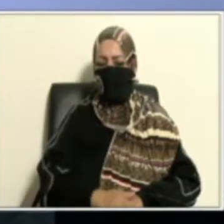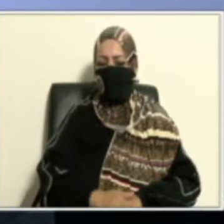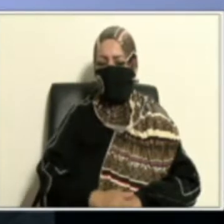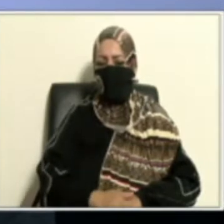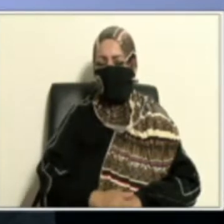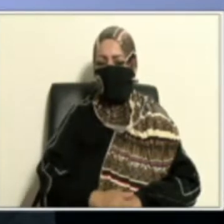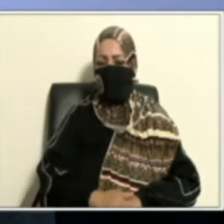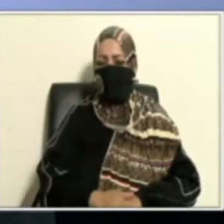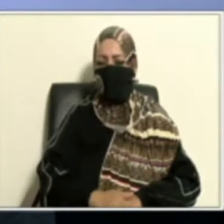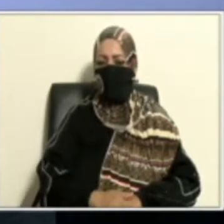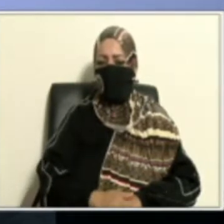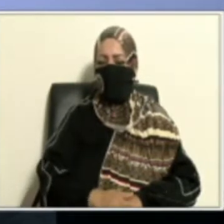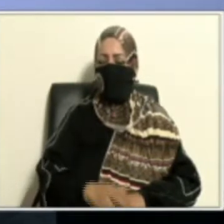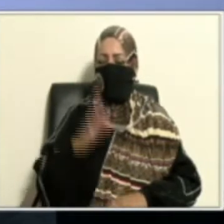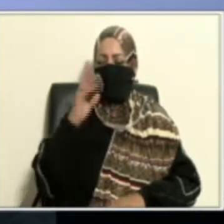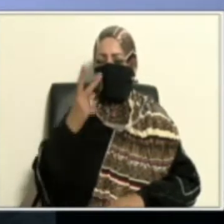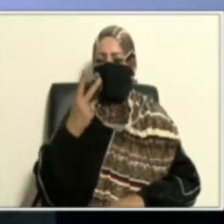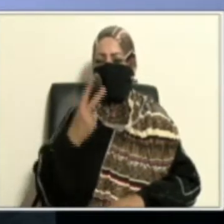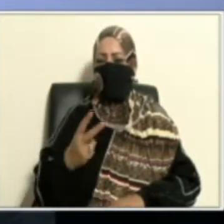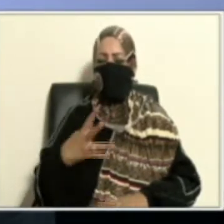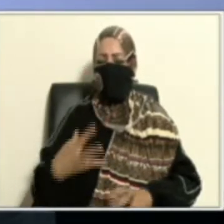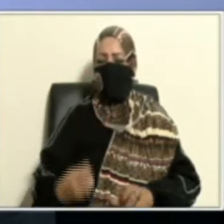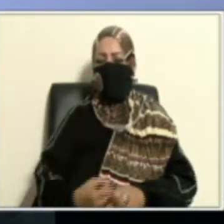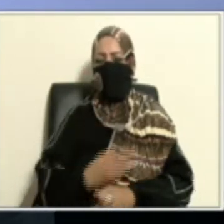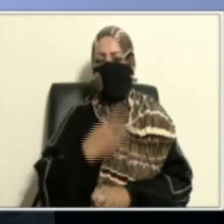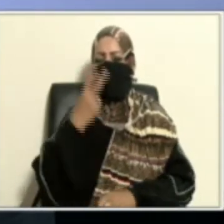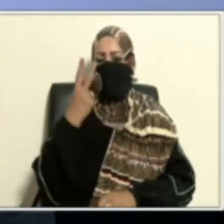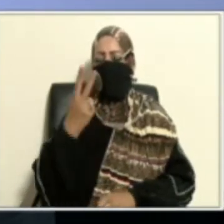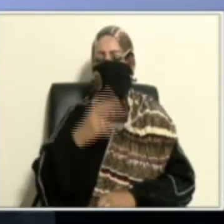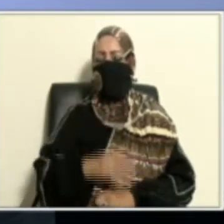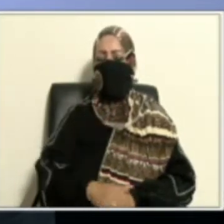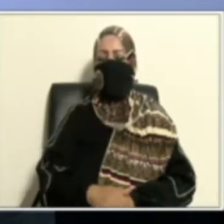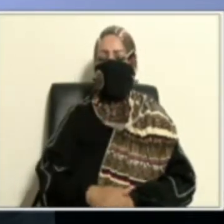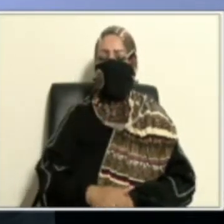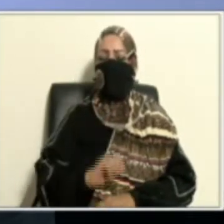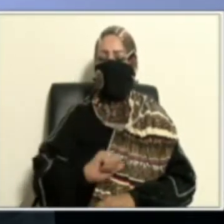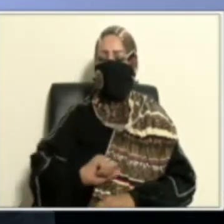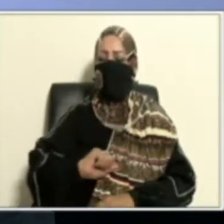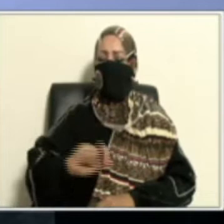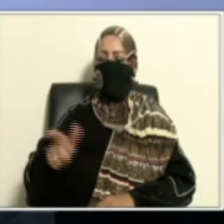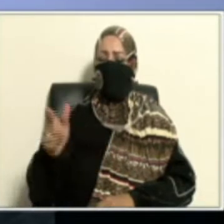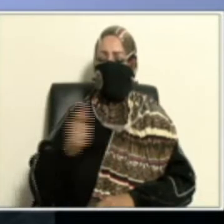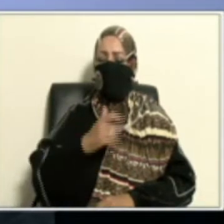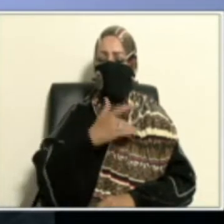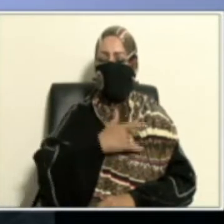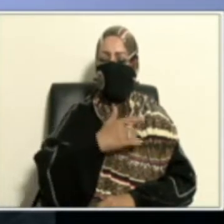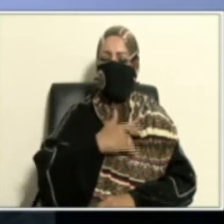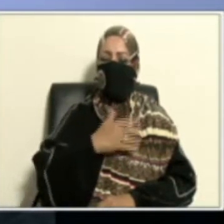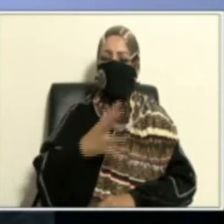الأخرى؟ بتسمع الإجابة بإذن الله تعالى. هي بارك الله فيك. ماشي.